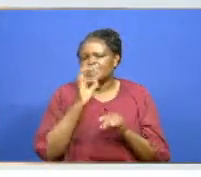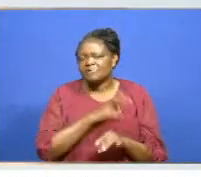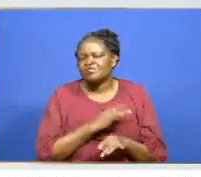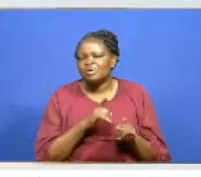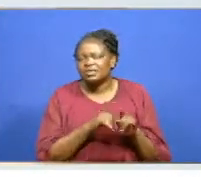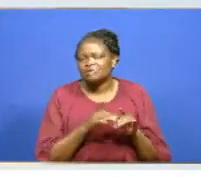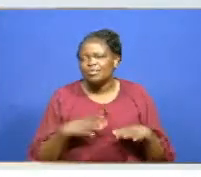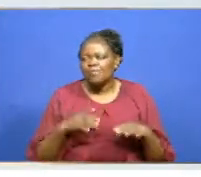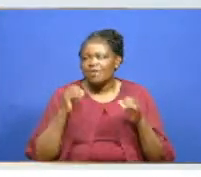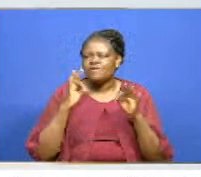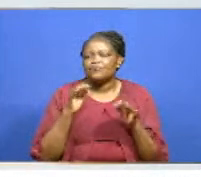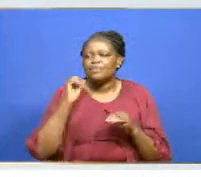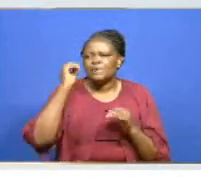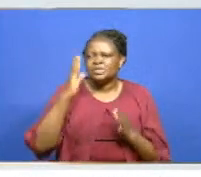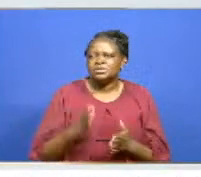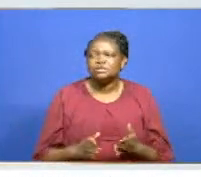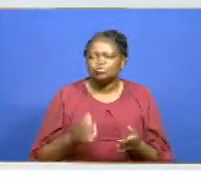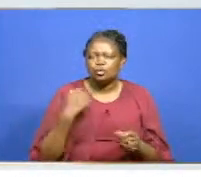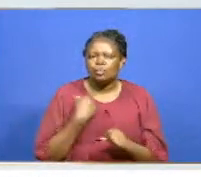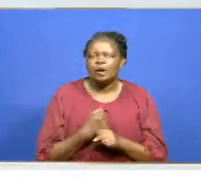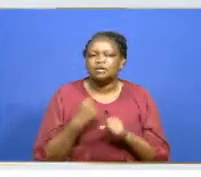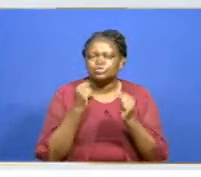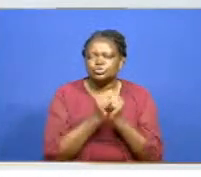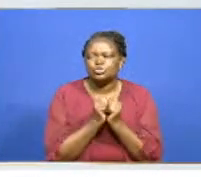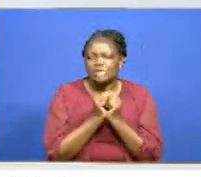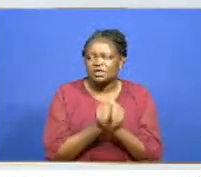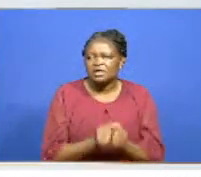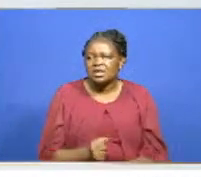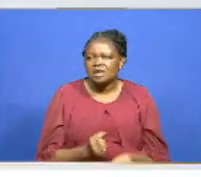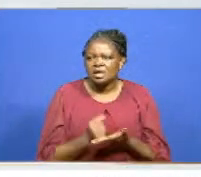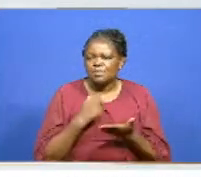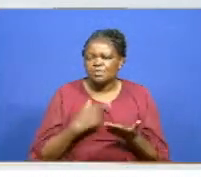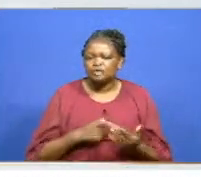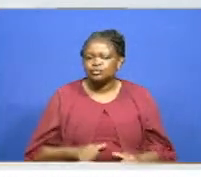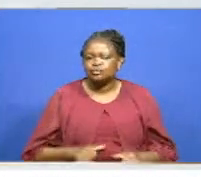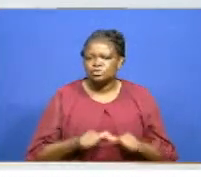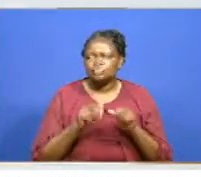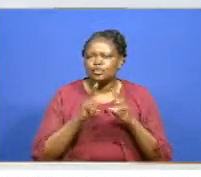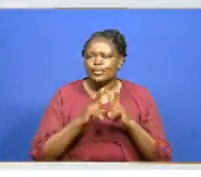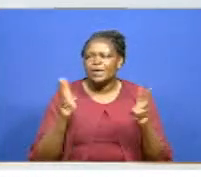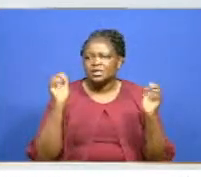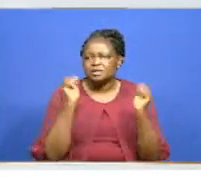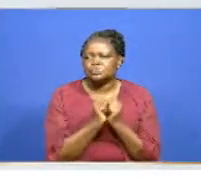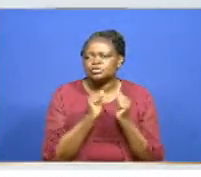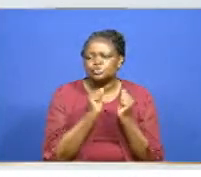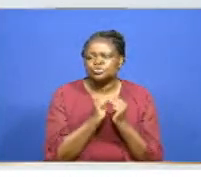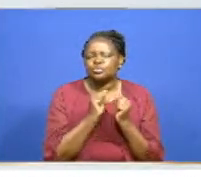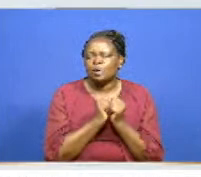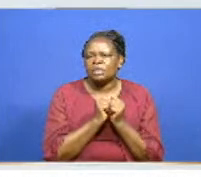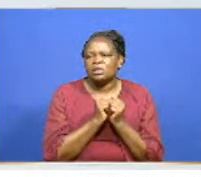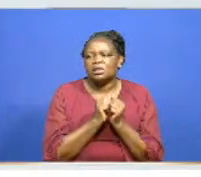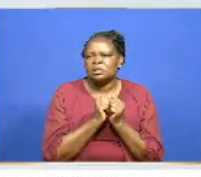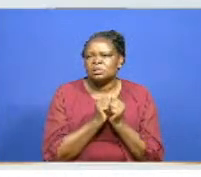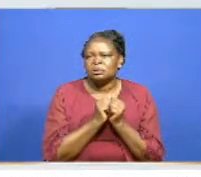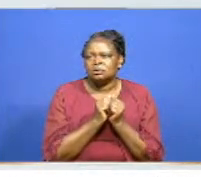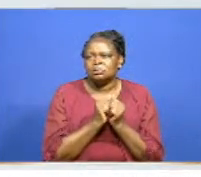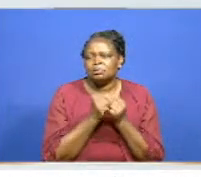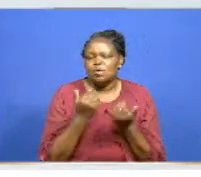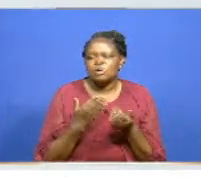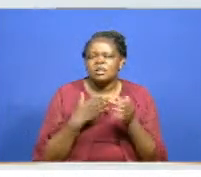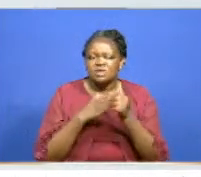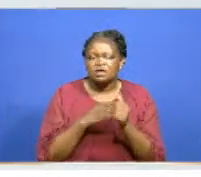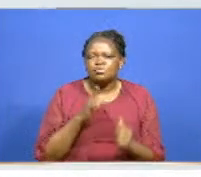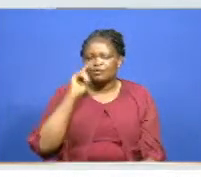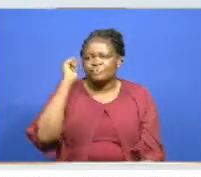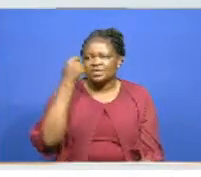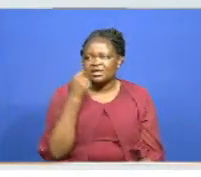iwapo wanasiasa watashikana na ili kuweza kuendeleza yale hisia wanazo katika mambo ya uongozi ya nchi ya